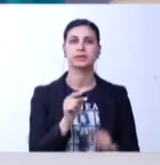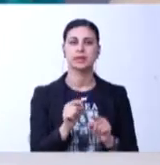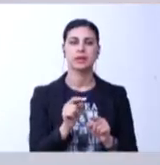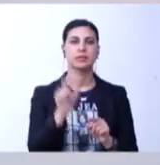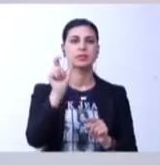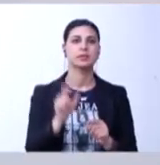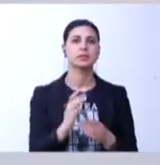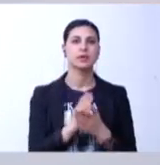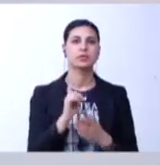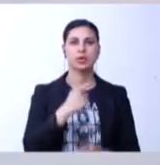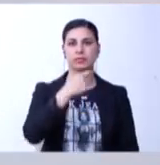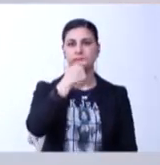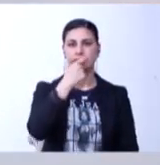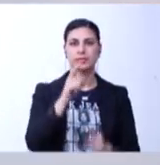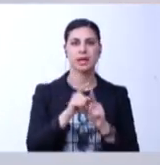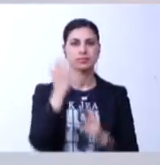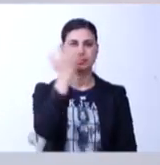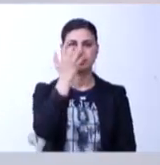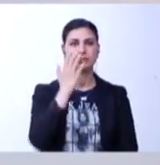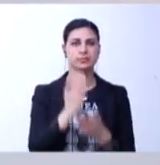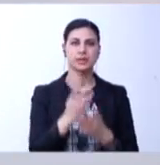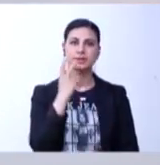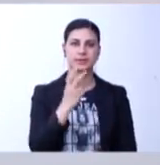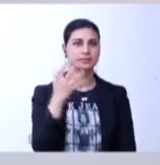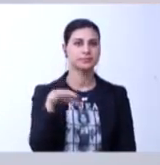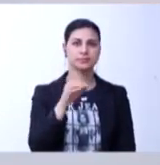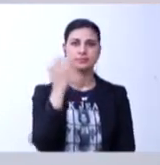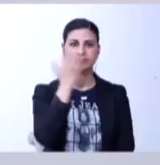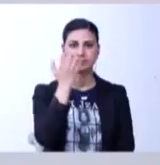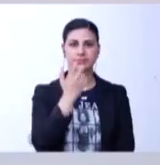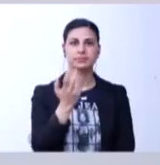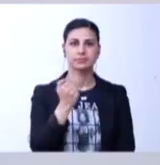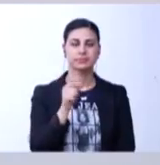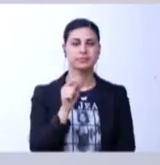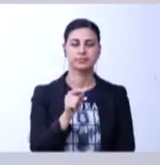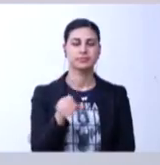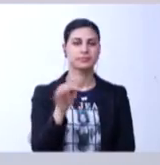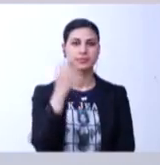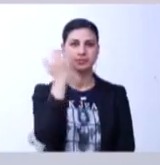პაციენტს აღინიშნება, რომ უკეთია გამჭირვალე კაპა, მაგრამ ჩვენ ვერაფერს ვერ ხედავთ. არის